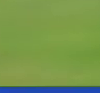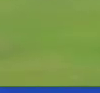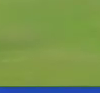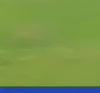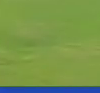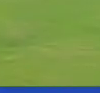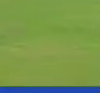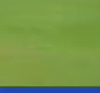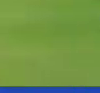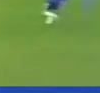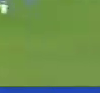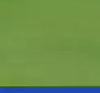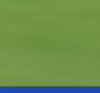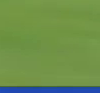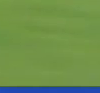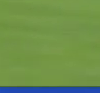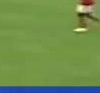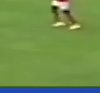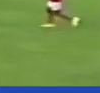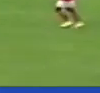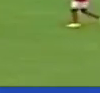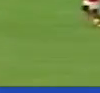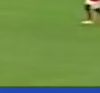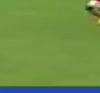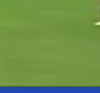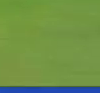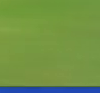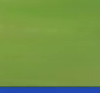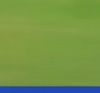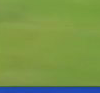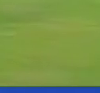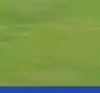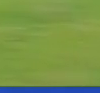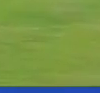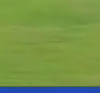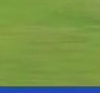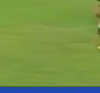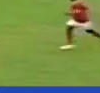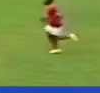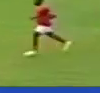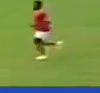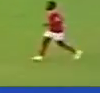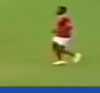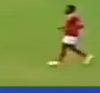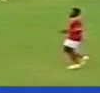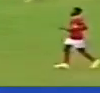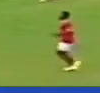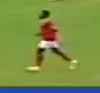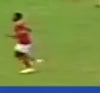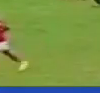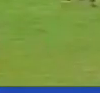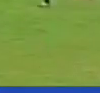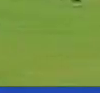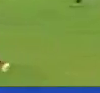Tuone itakuwa kwaje. Mpira unapigwa tena juu kwa juu huko, lakini ndio hivyo, bado mpira unawekwa chini. Anatuliza Usbon Manda. Anamtaro mwenzake kushoto